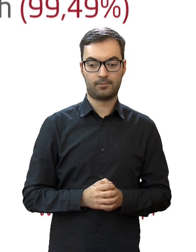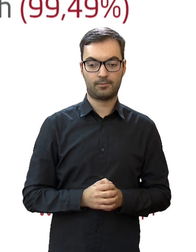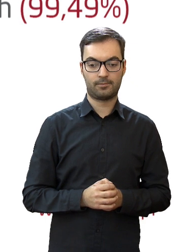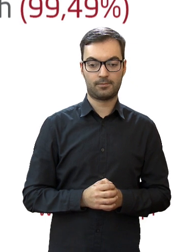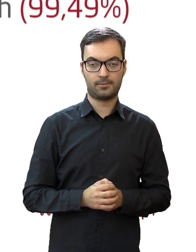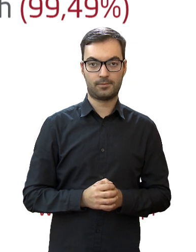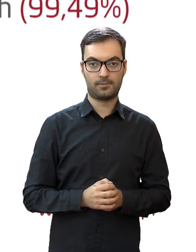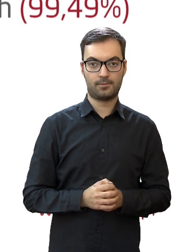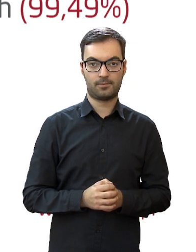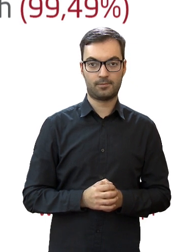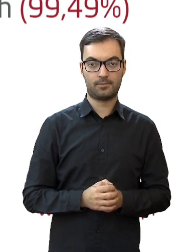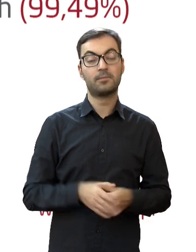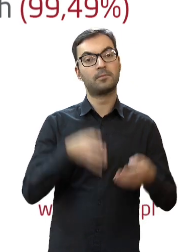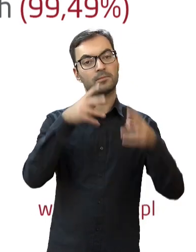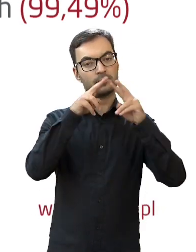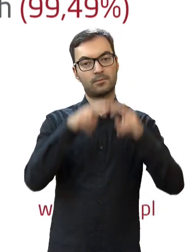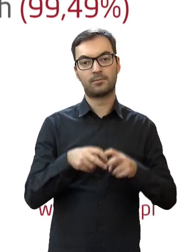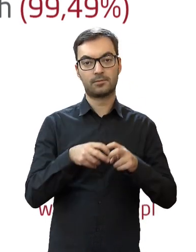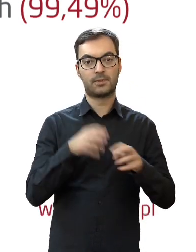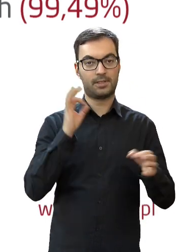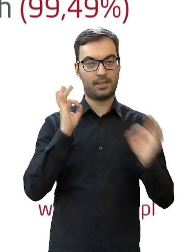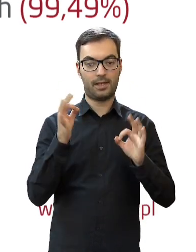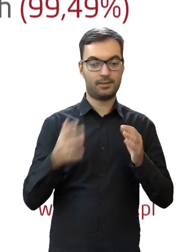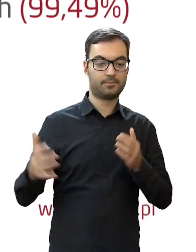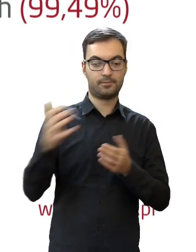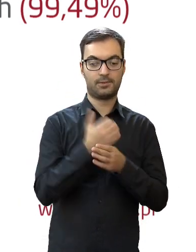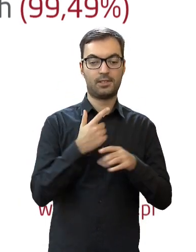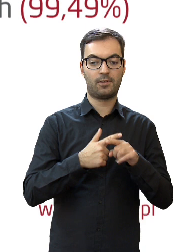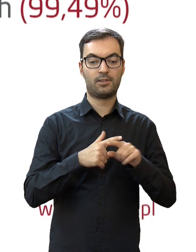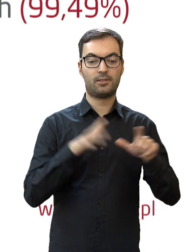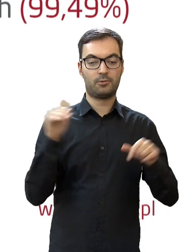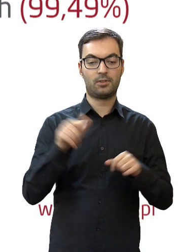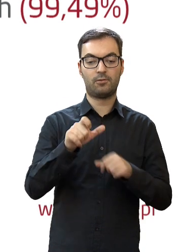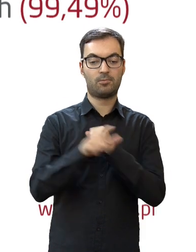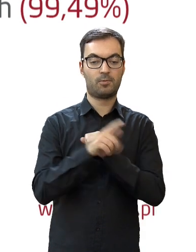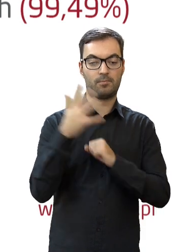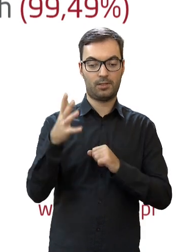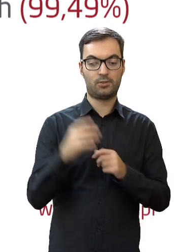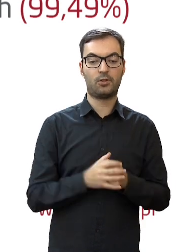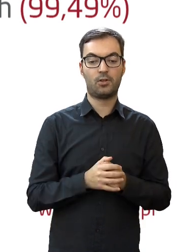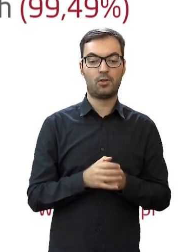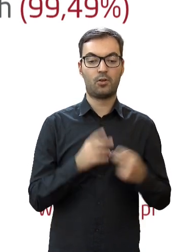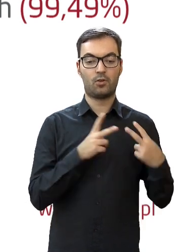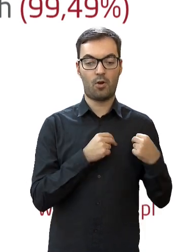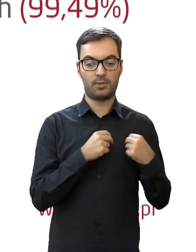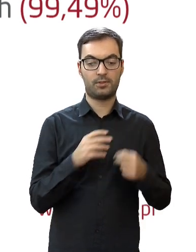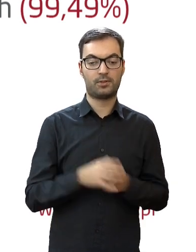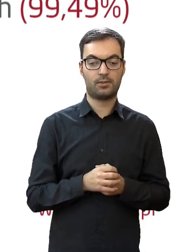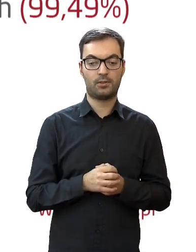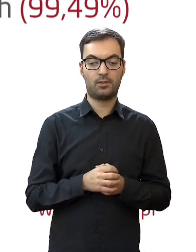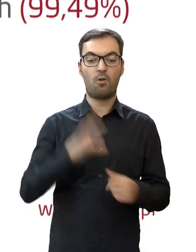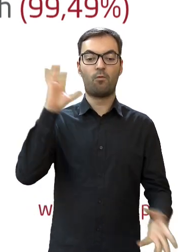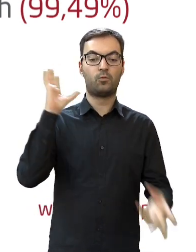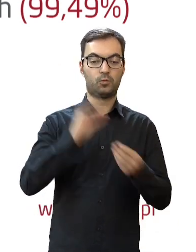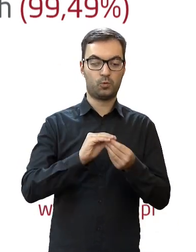Patrząc na dane z tych 27 275 komisji obwodowych na ogólną liczbę,